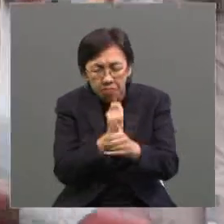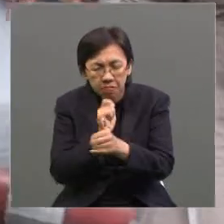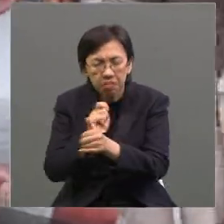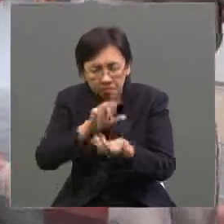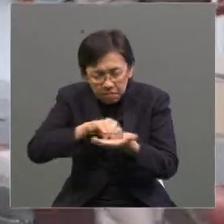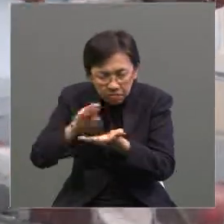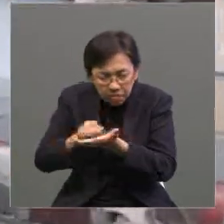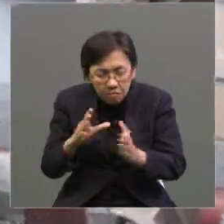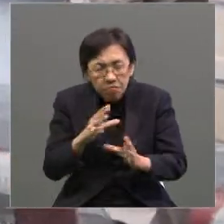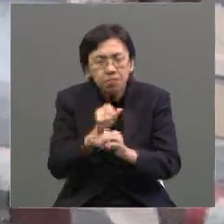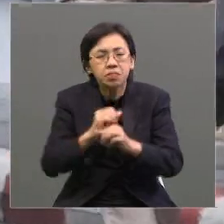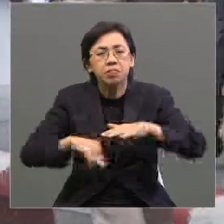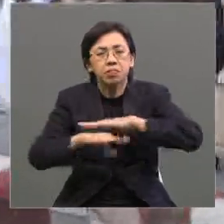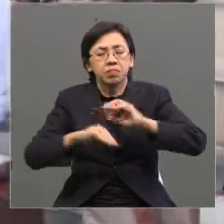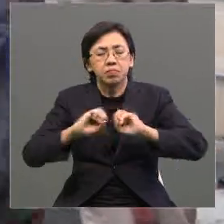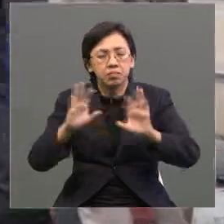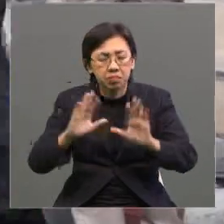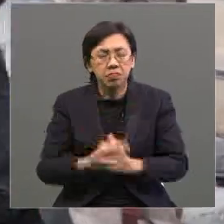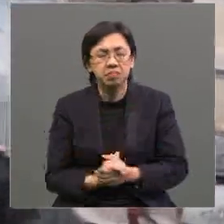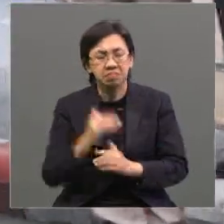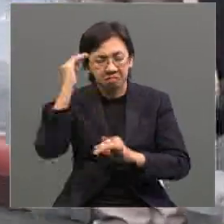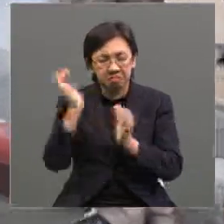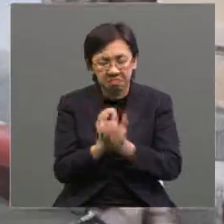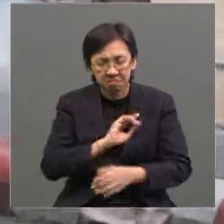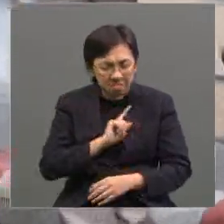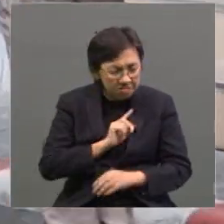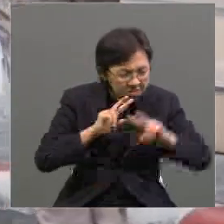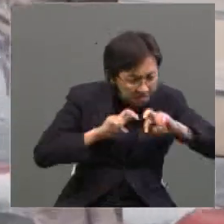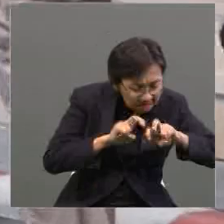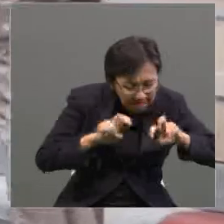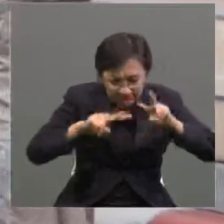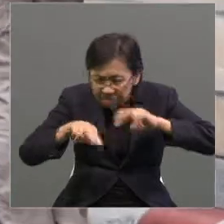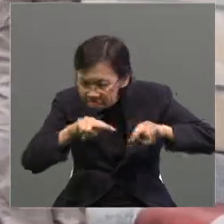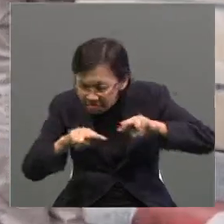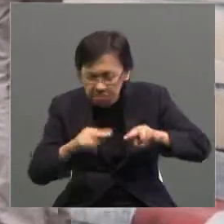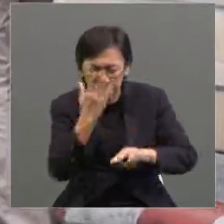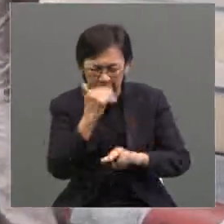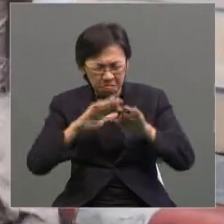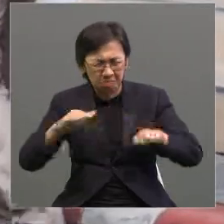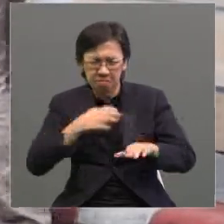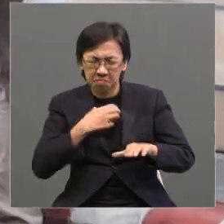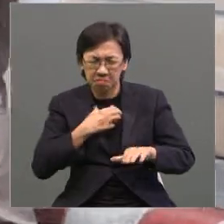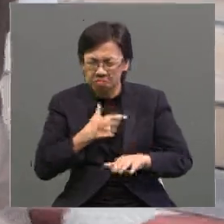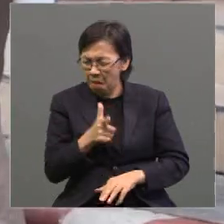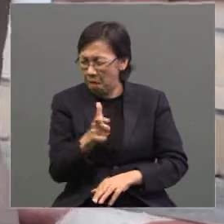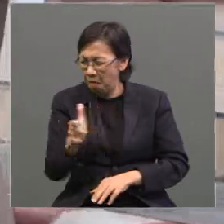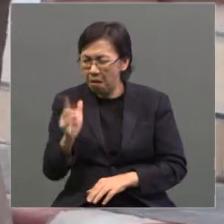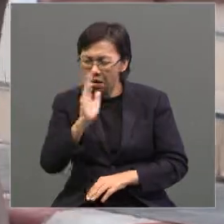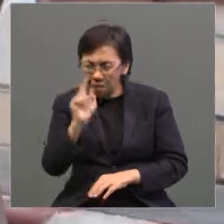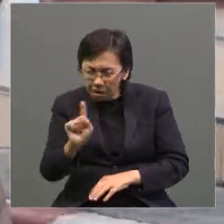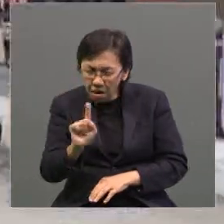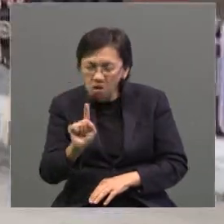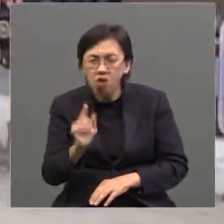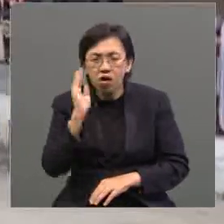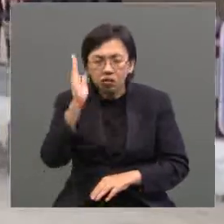งด้วยซึ่งเจ้าหน้าที่เนี่ยก็จะต้องลงพื้นที่ไปสืบเสาะสืบสวนค้นหาสาเหตุที่ทำให้เด็กเนี่ยก่อเหตุขึ้นจะได้ร่วมกัน